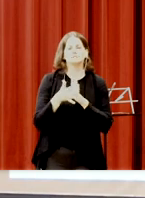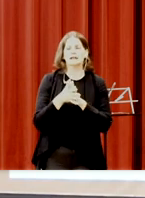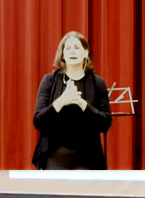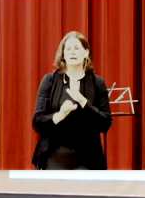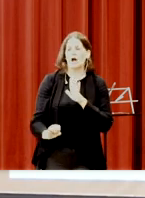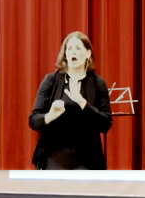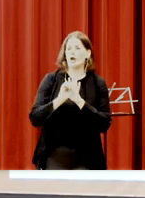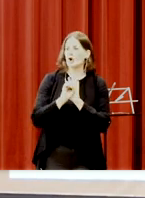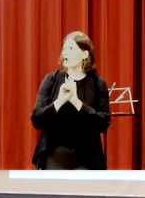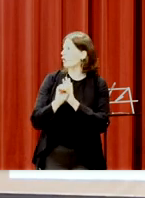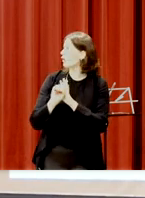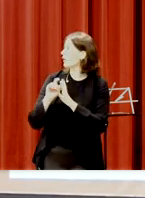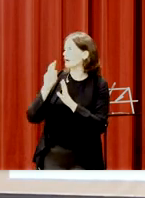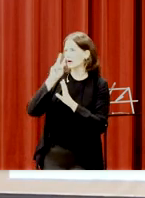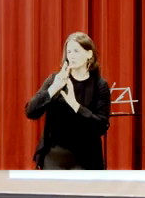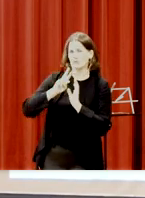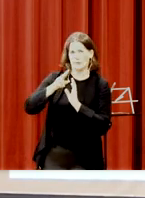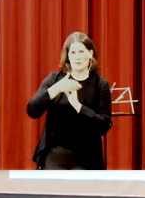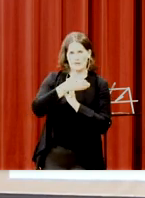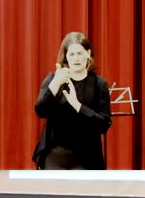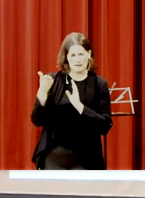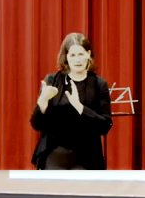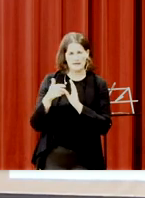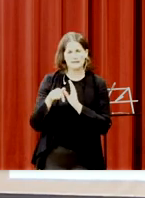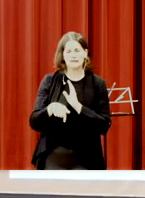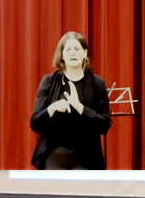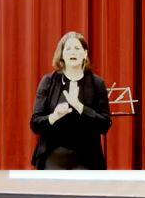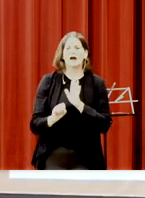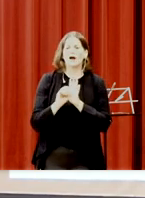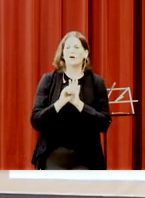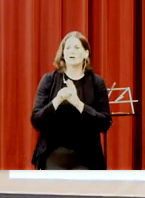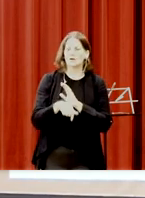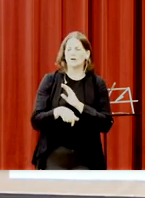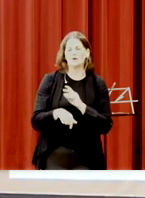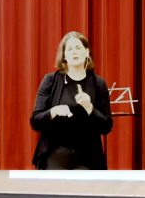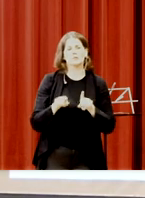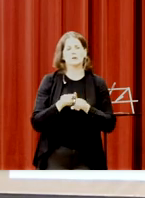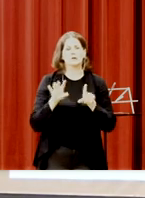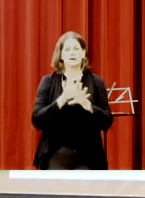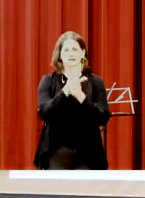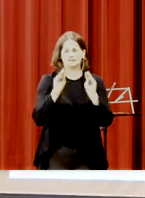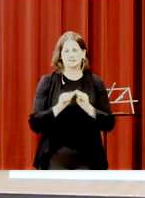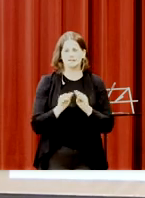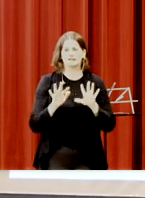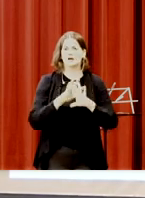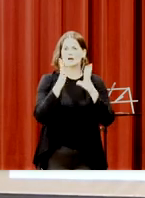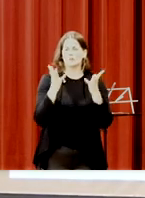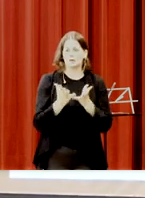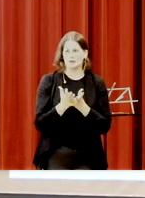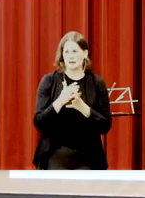d'aquí. Ell sempre dia, no sé si l'artista, el Tàpies, va fer la mateixa interpretació o no,